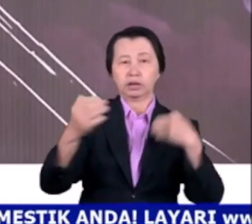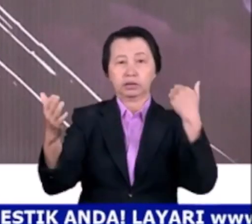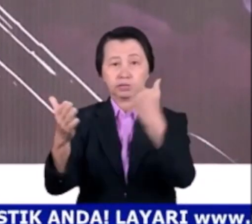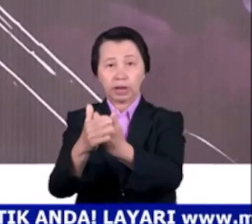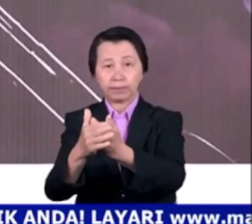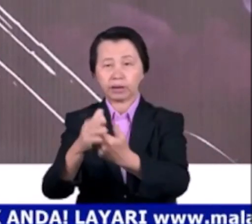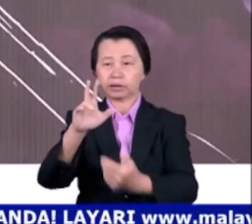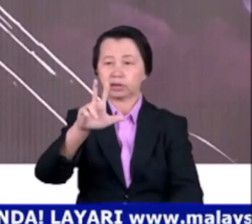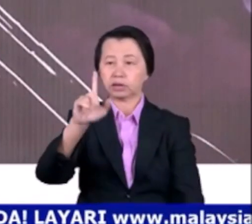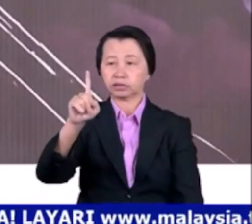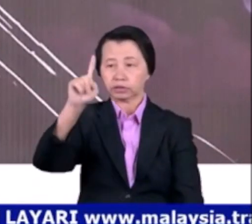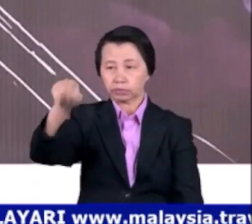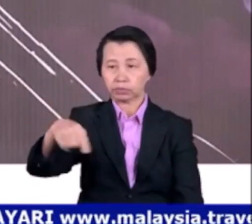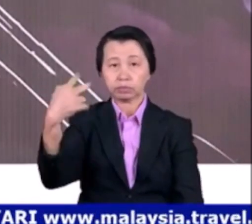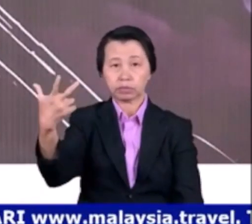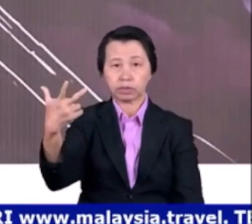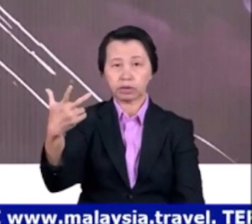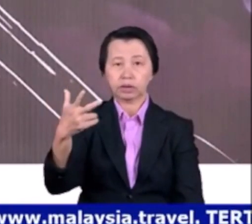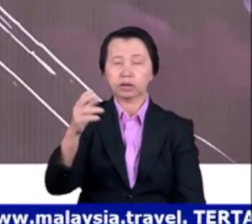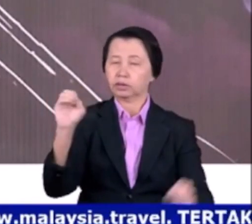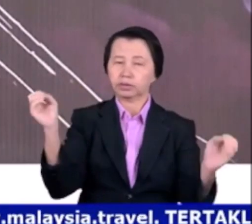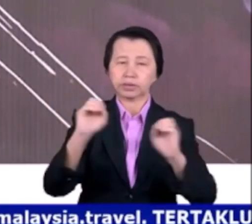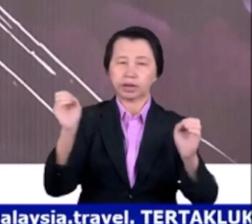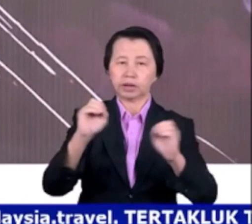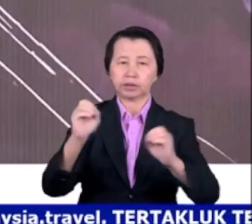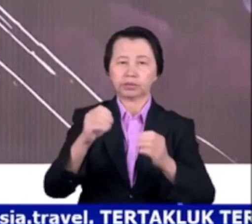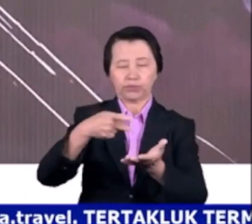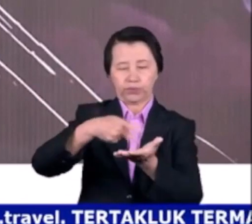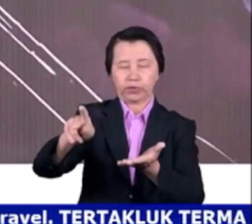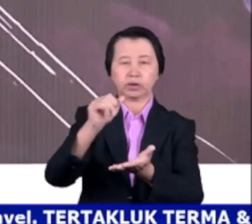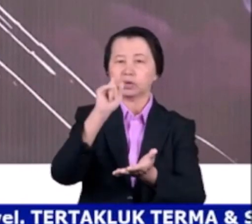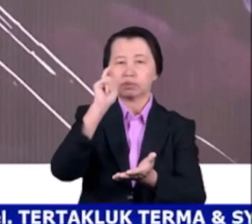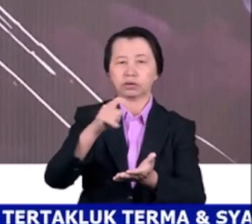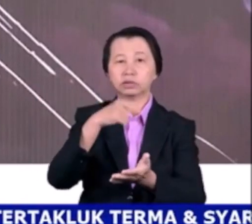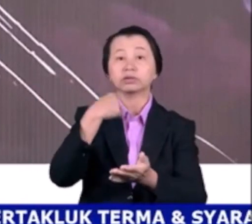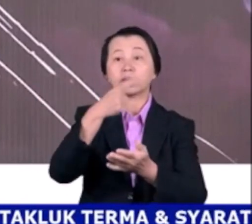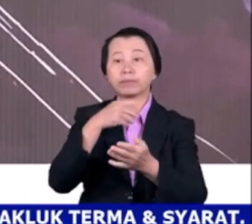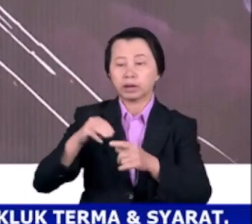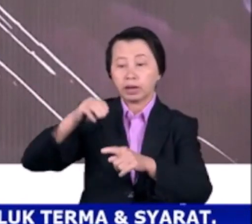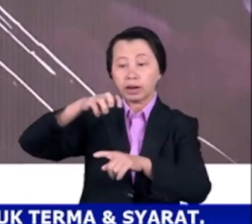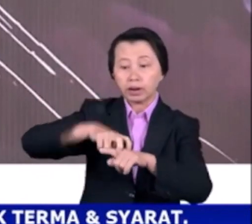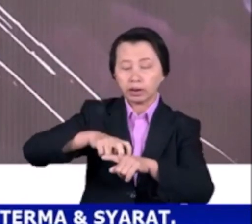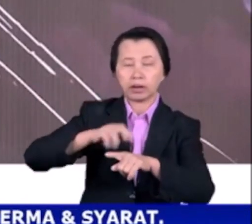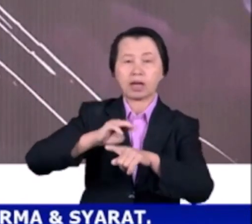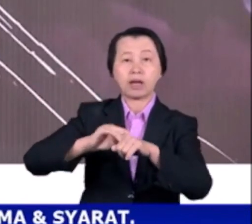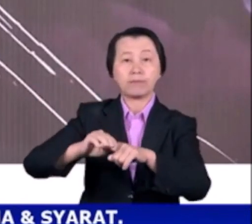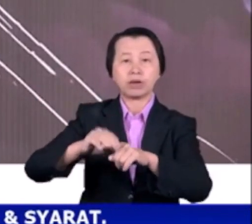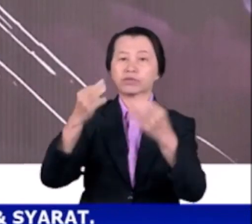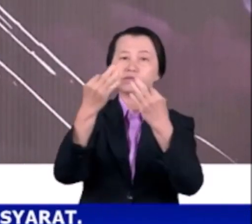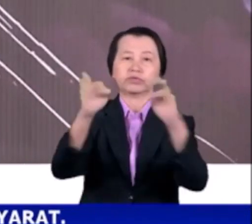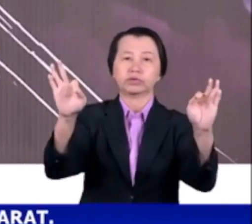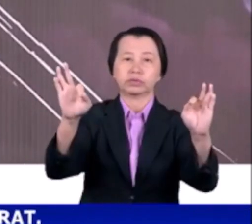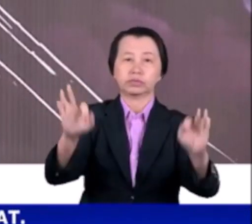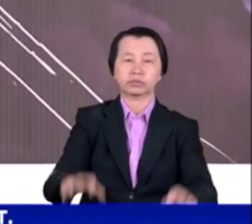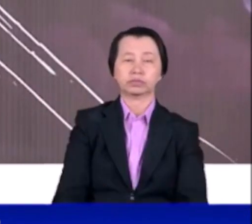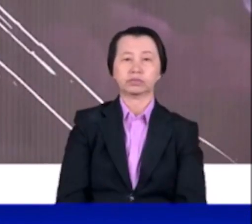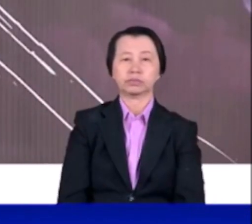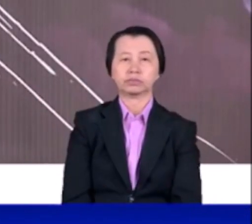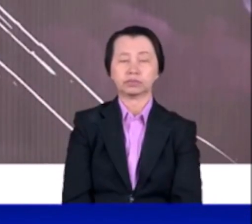sehinggalah 31 Mac kita tidak akan kenakan bayaran bagi yang mengguna MRT ini.